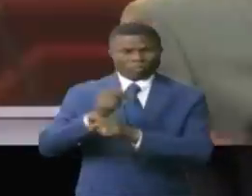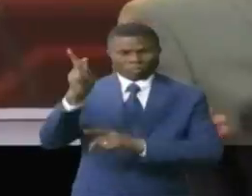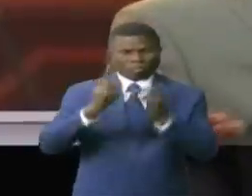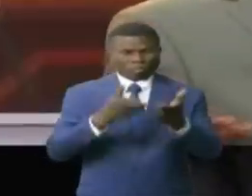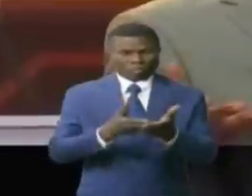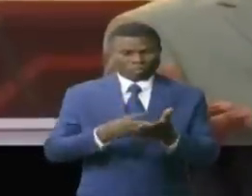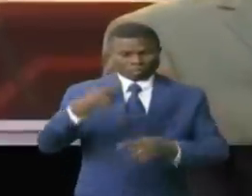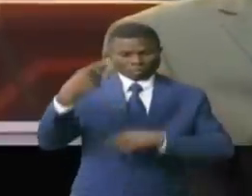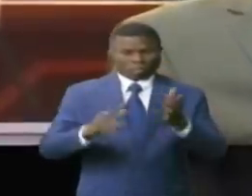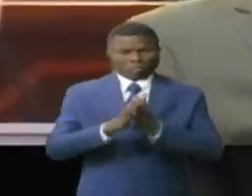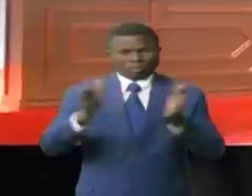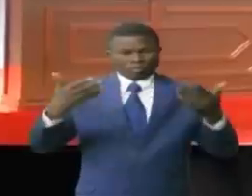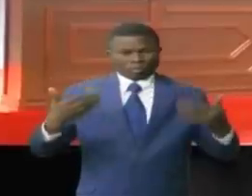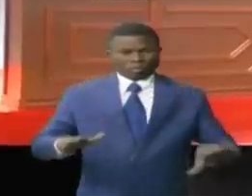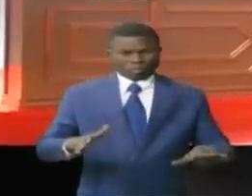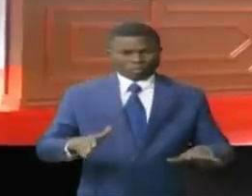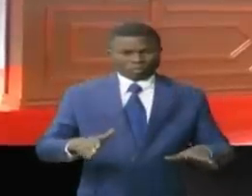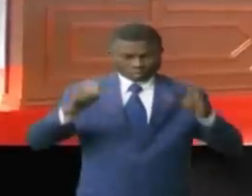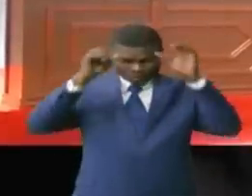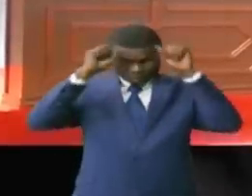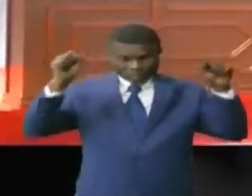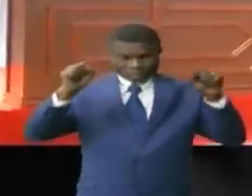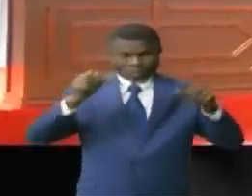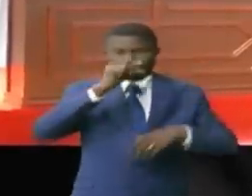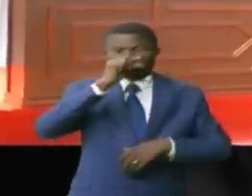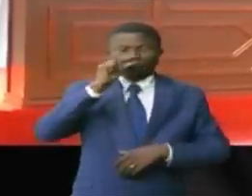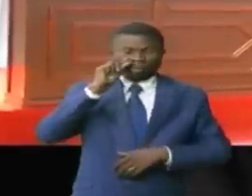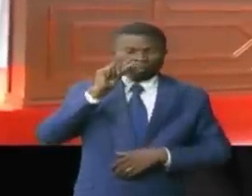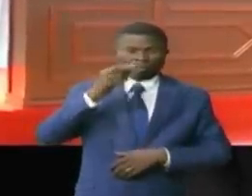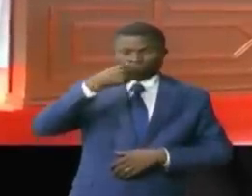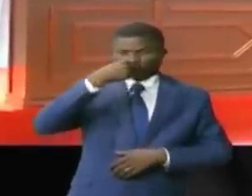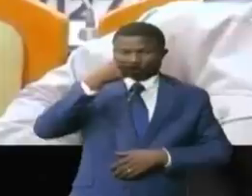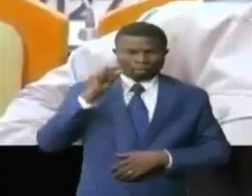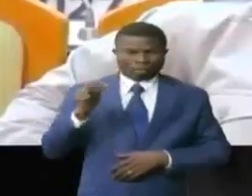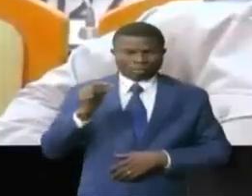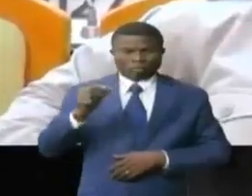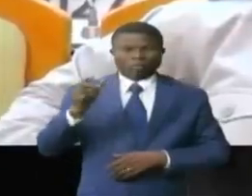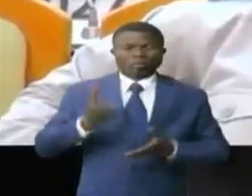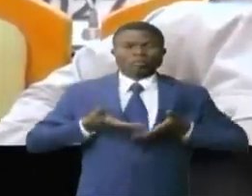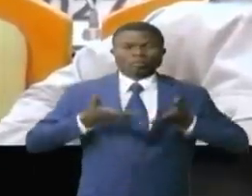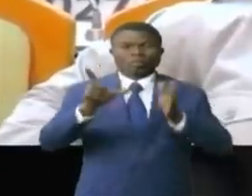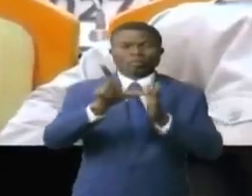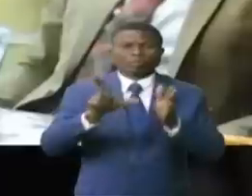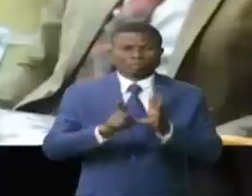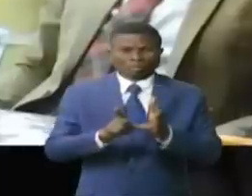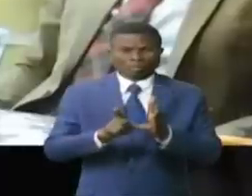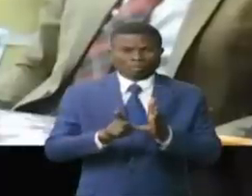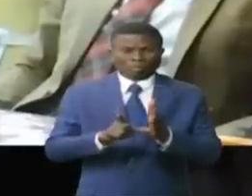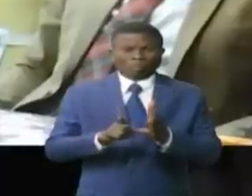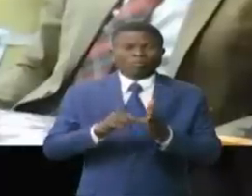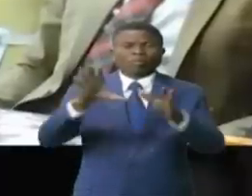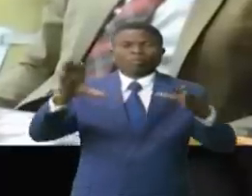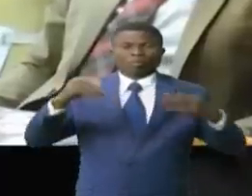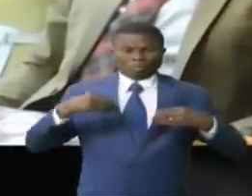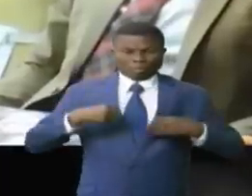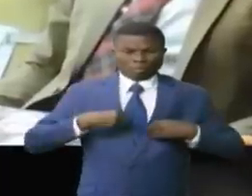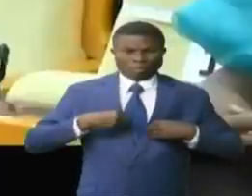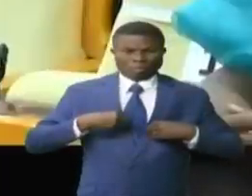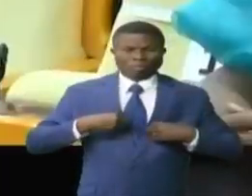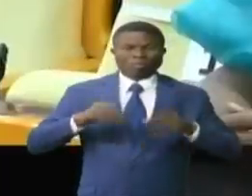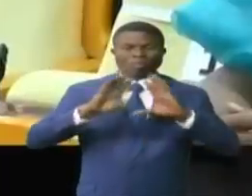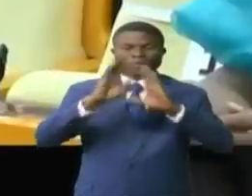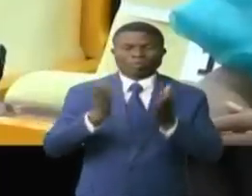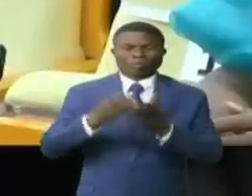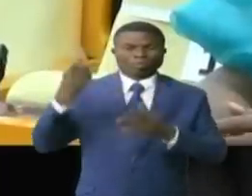Après le débat général que conduisait le président Christophe Mosoko Diampwanga, la proposition de loi a été déclarée recevable par la plénière